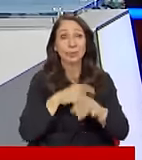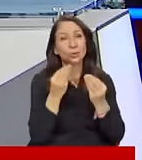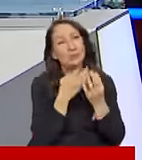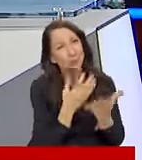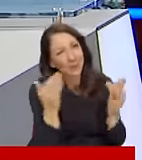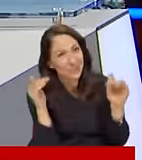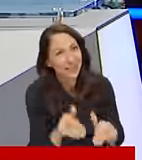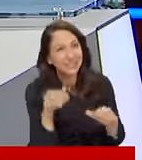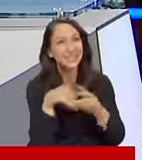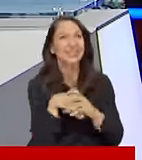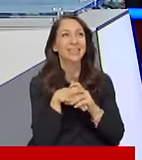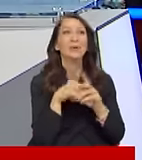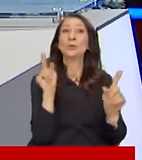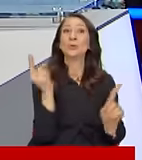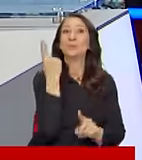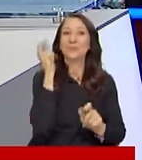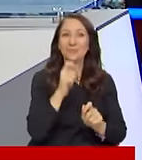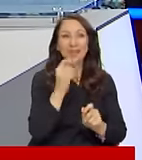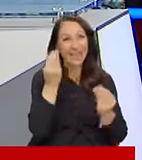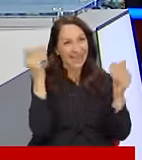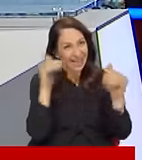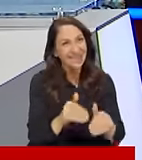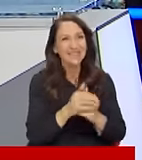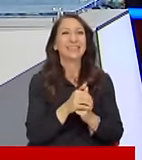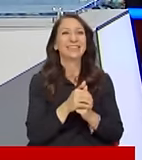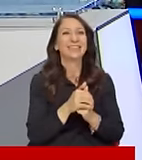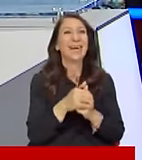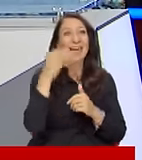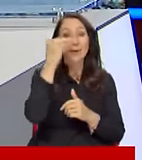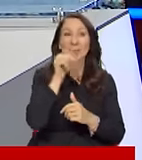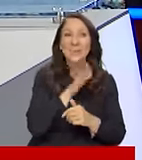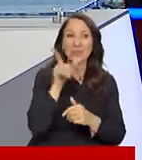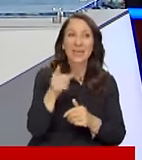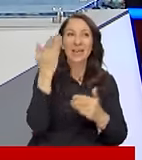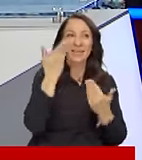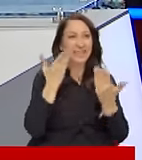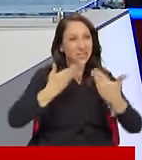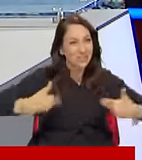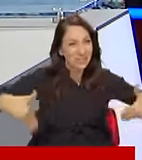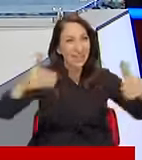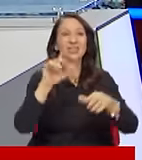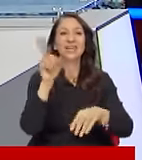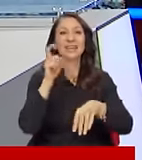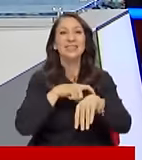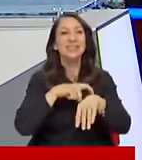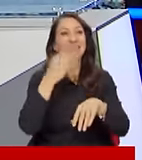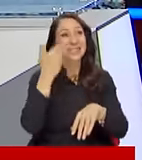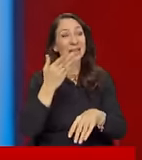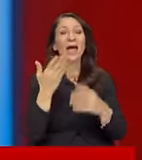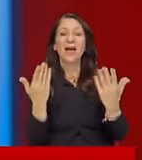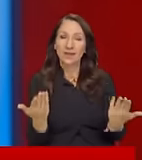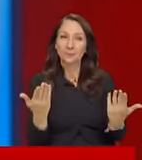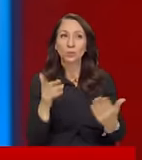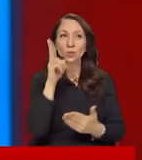çok teşekkür ederim. Ben geldiniz, teşekkür sürpriz ederim. Yaptınız ve iyi ki de yaptınız. Ekrem ben İmamoğlu'na, izleyicilerimize, Çalar Saat izleyicilerine